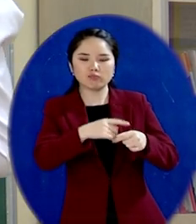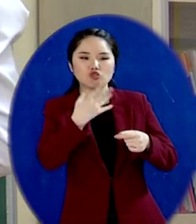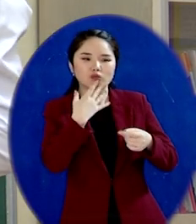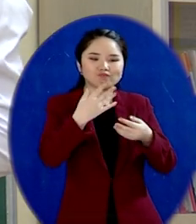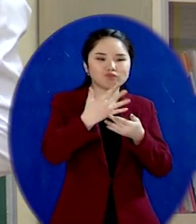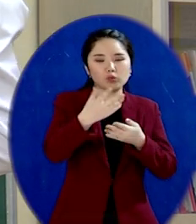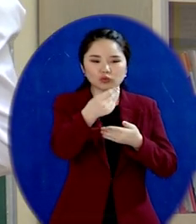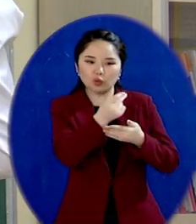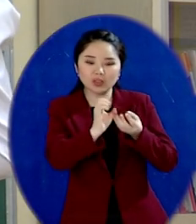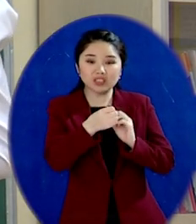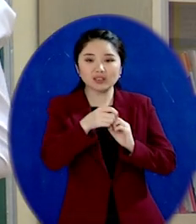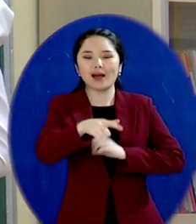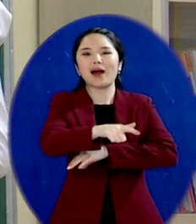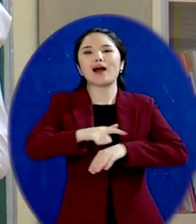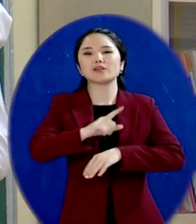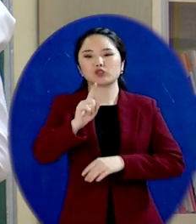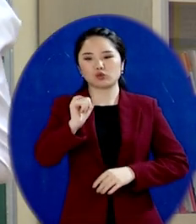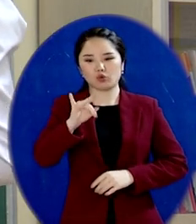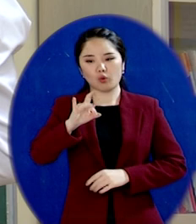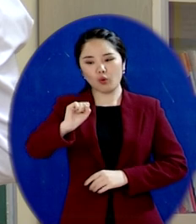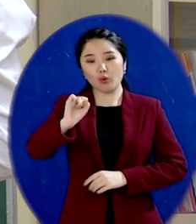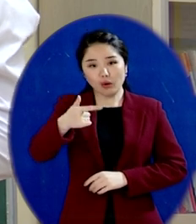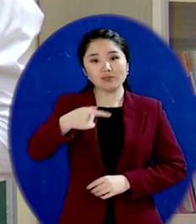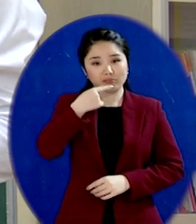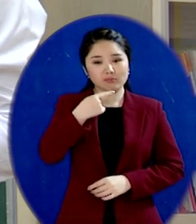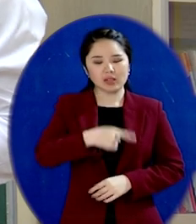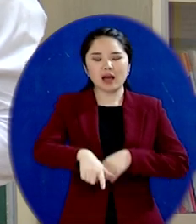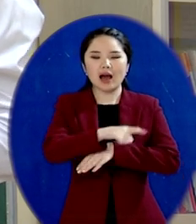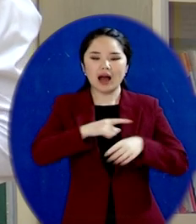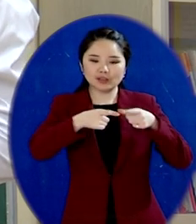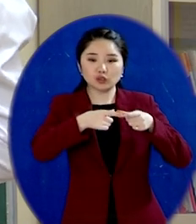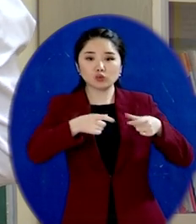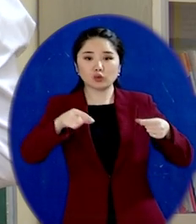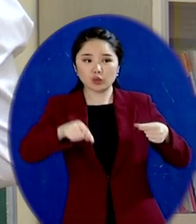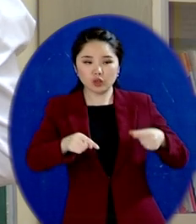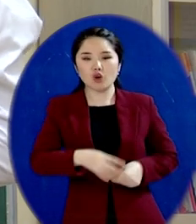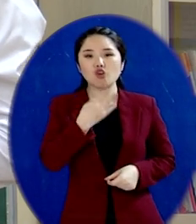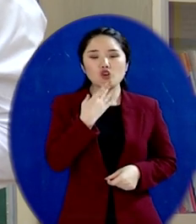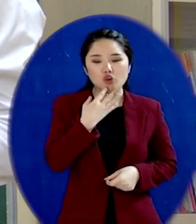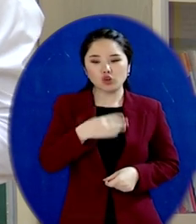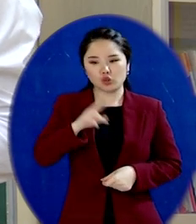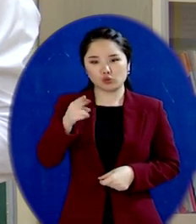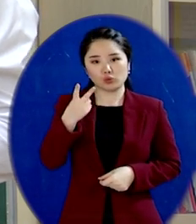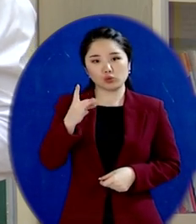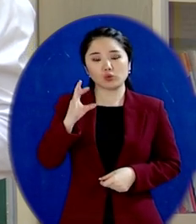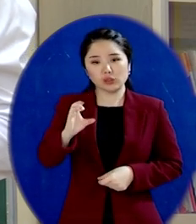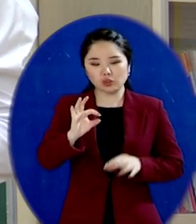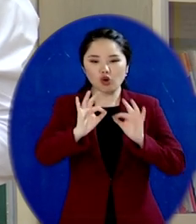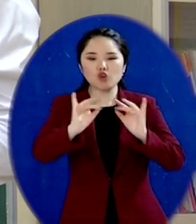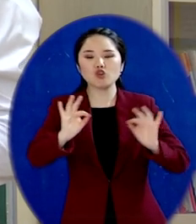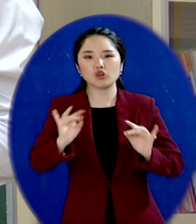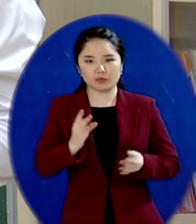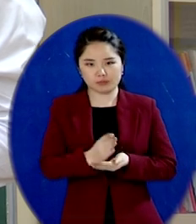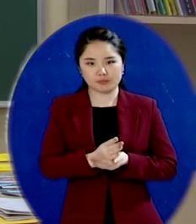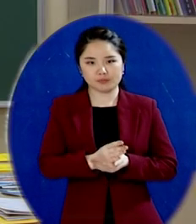дүрслэлийг газрын зураг гэж хэлж байгаа. Тэгвэл энэхүү зурагт газрын зургийг өнгө болон дүрсээр дүрслэн